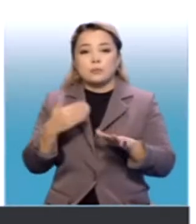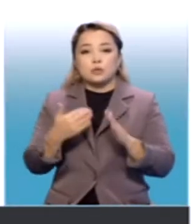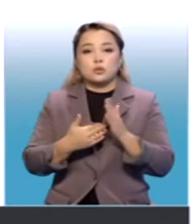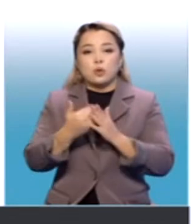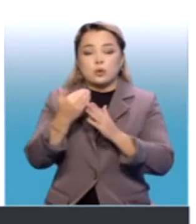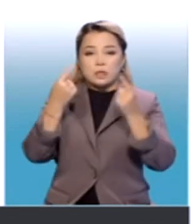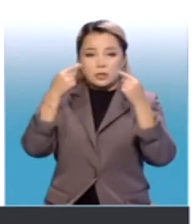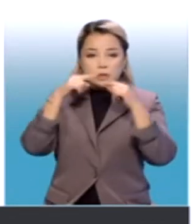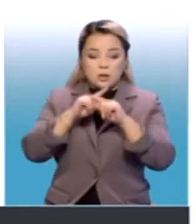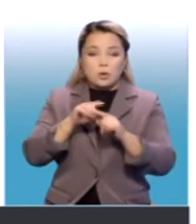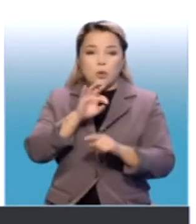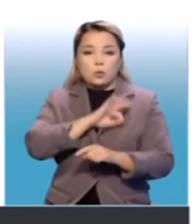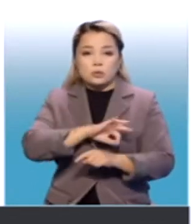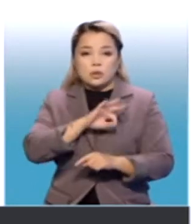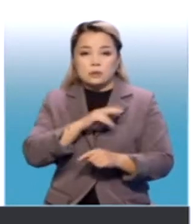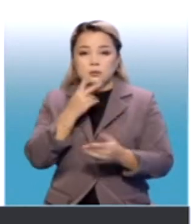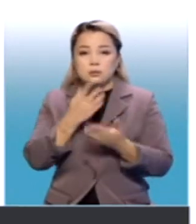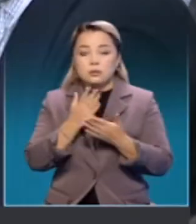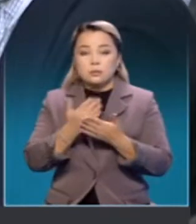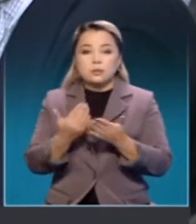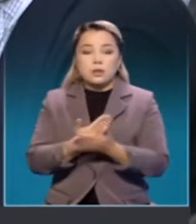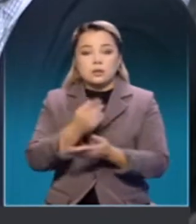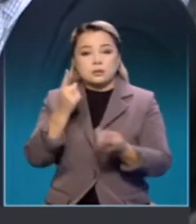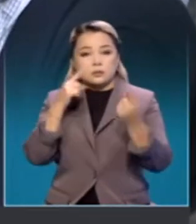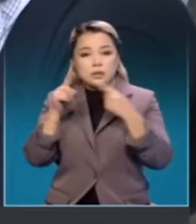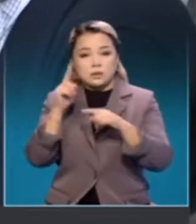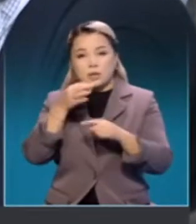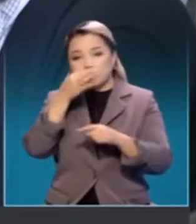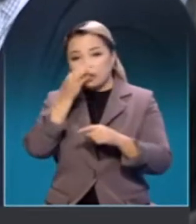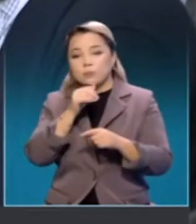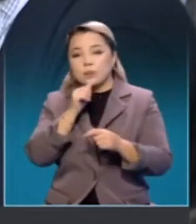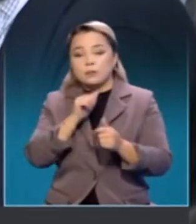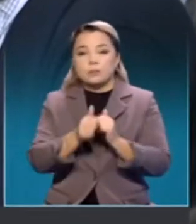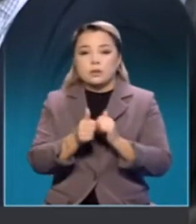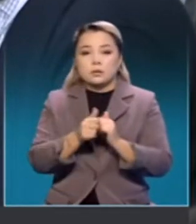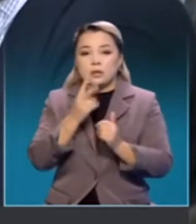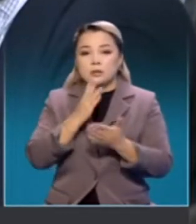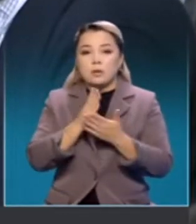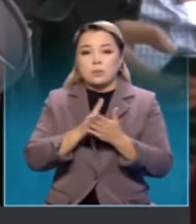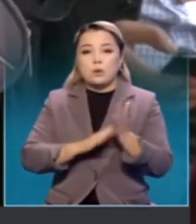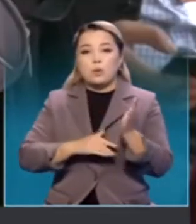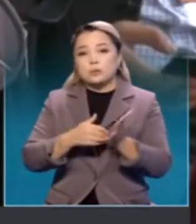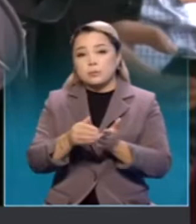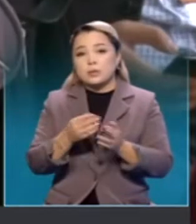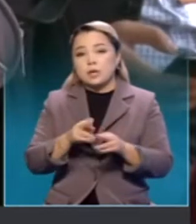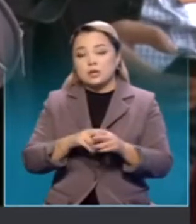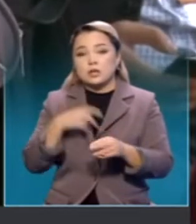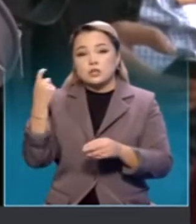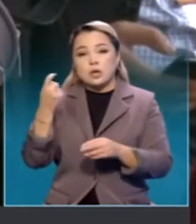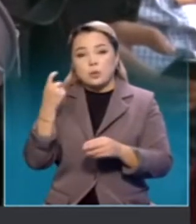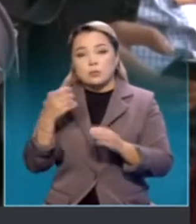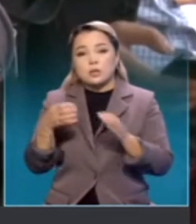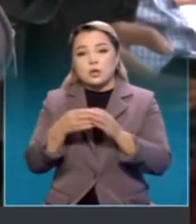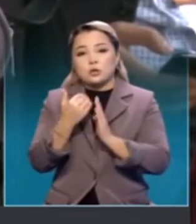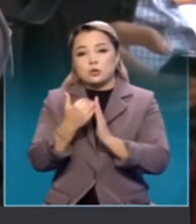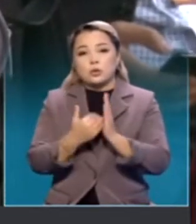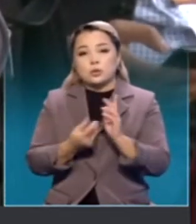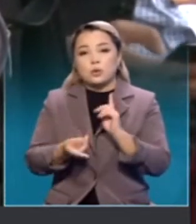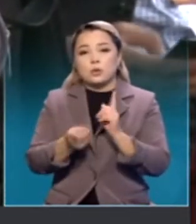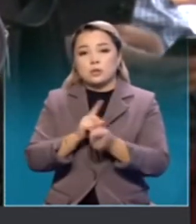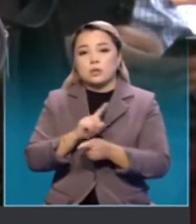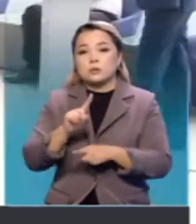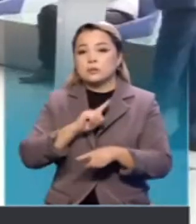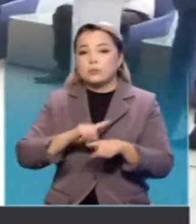жоғары технологияны қолдану жайында тың идеяларын айтып тәжірибесімен бөлісті. Өсімдік шаруашылығын сандық жүйеге көшіру үшін жылдам